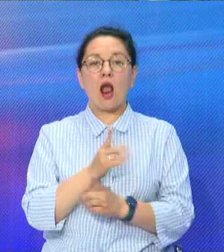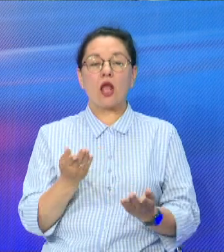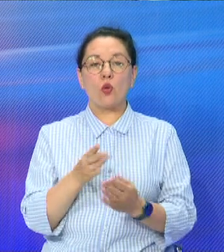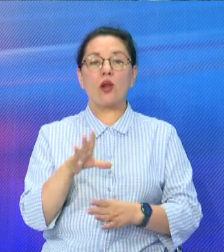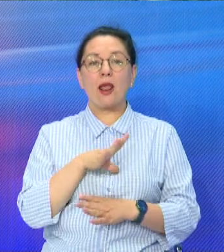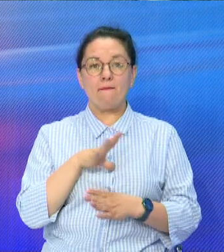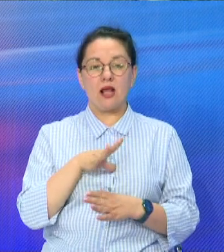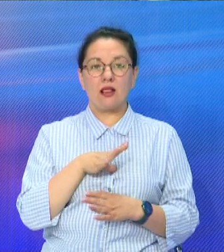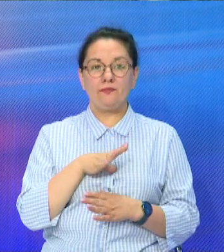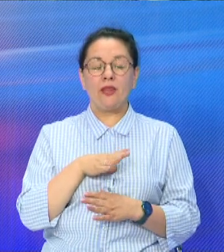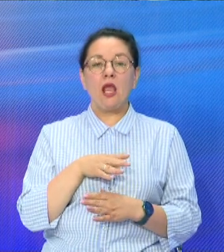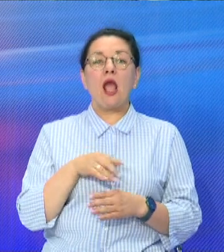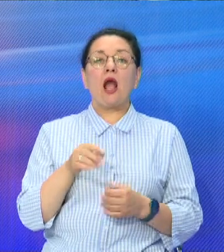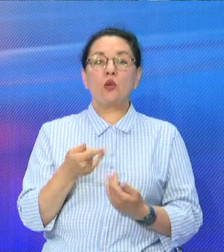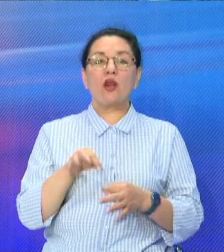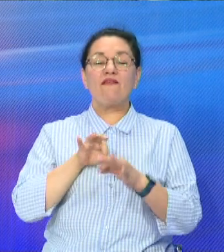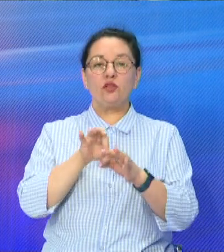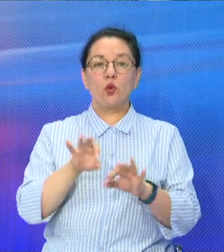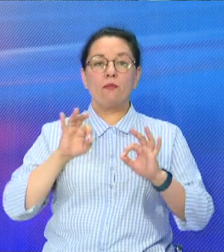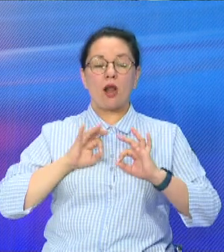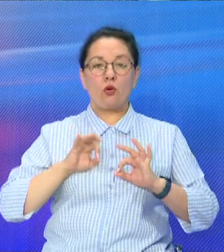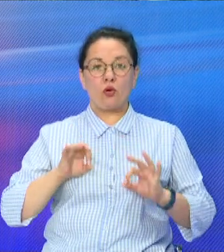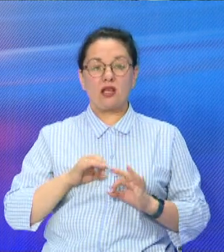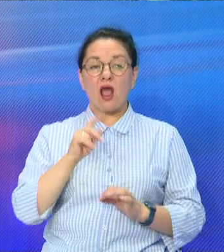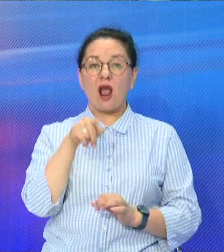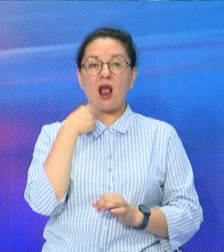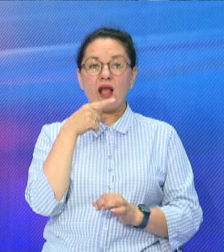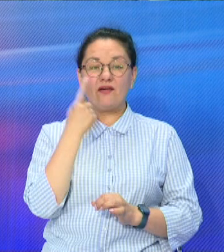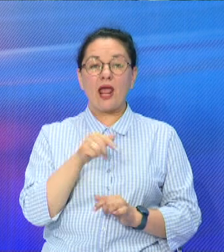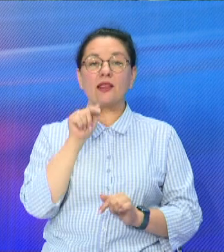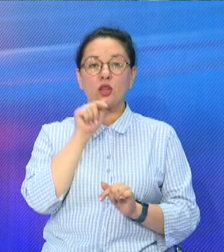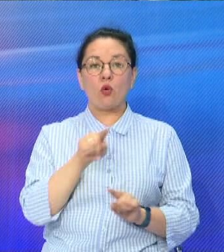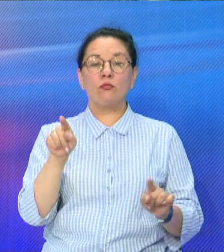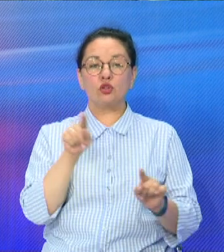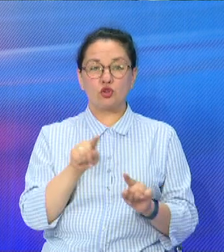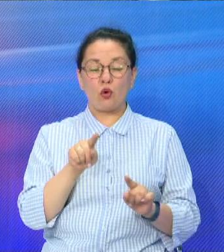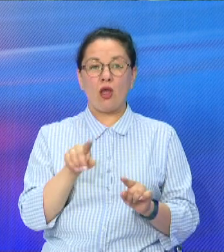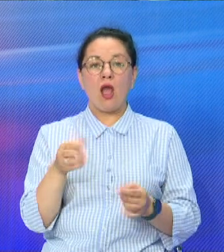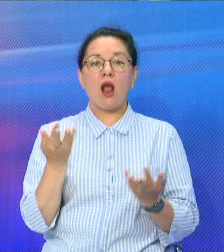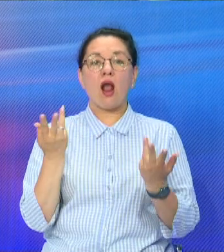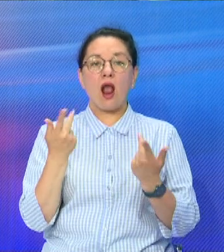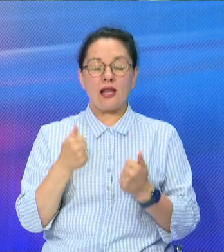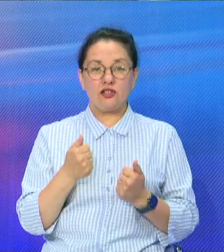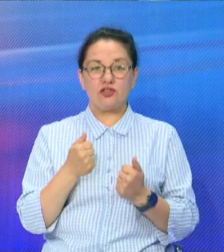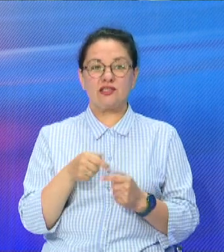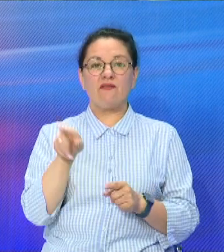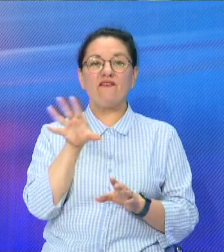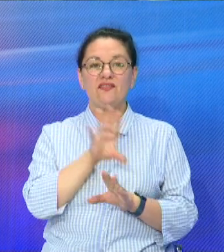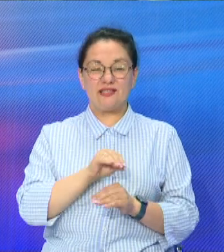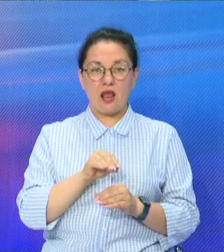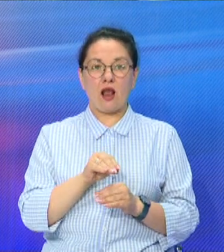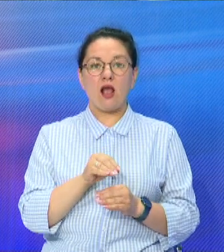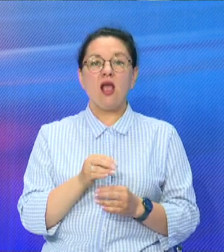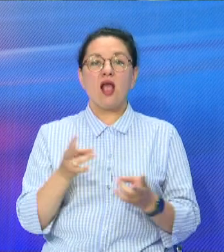которые видят генеральная прокуратура они говорят о том что масштабы и вот тех жертв а масштабы